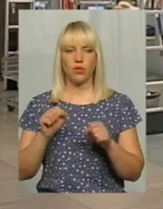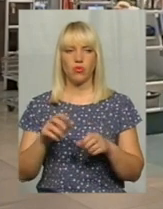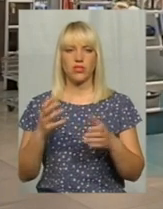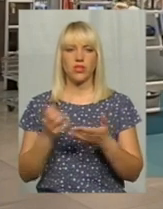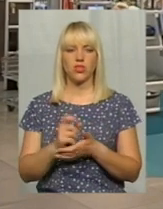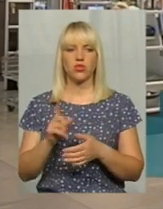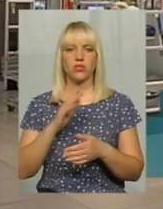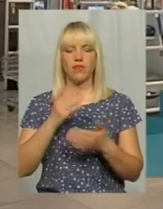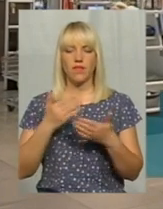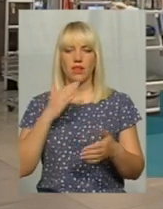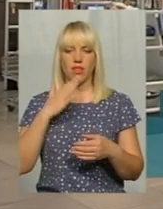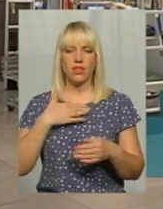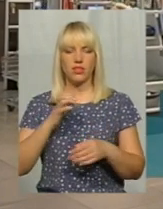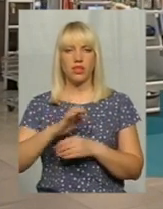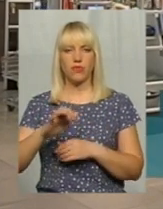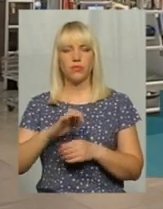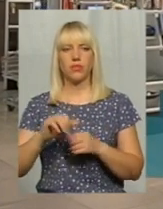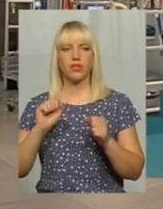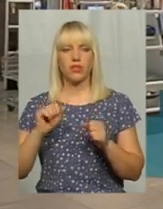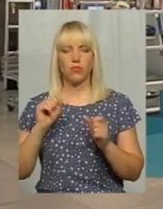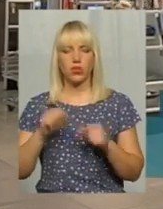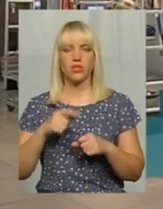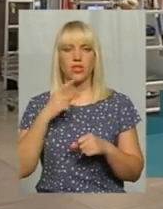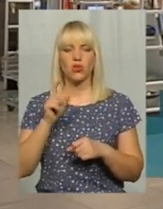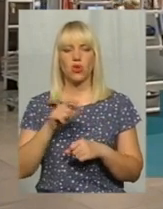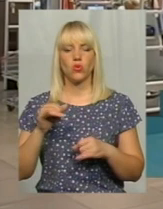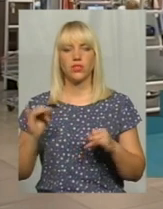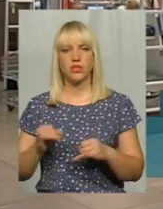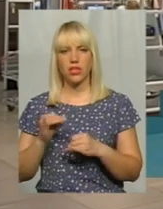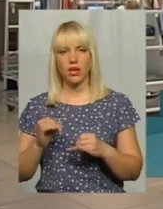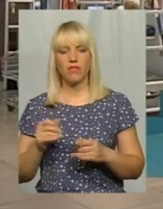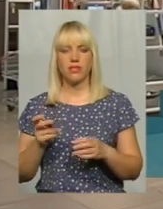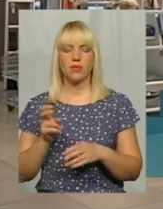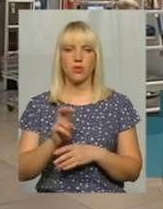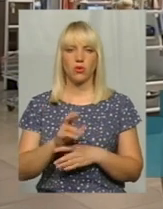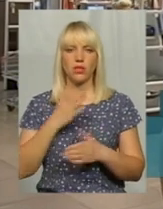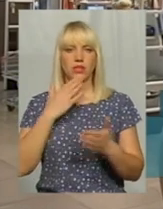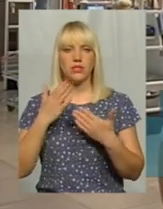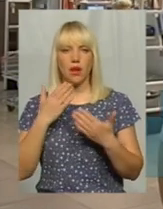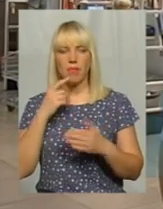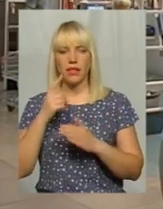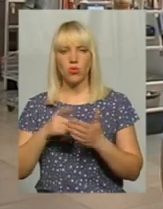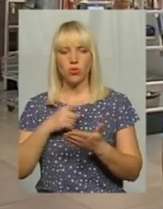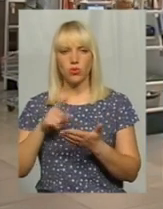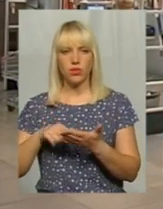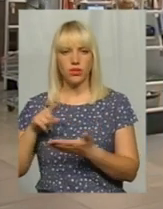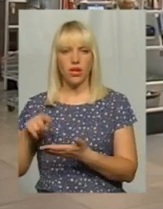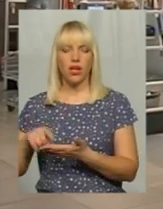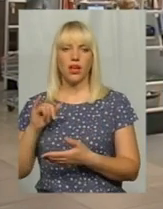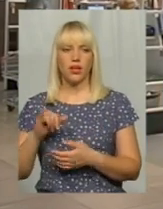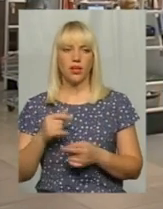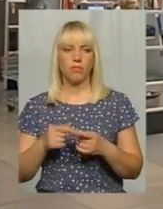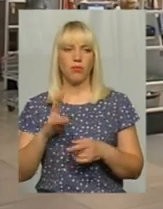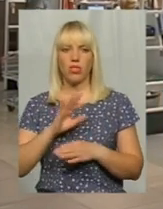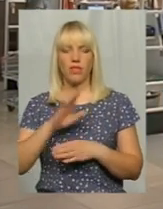виробників. І можу сказати, що люди цікавляться, підходять, запитують, особливо про таких не досить